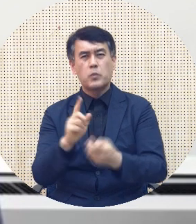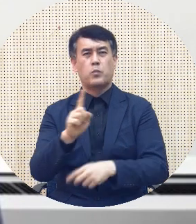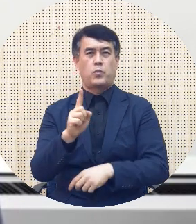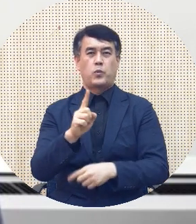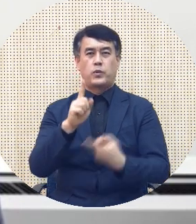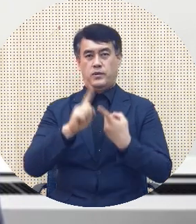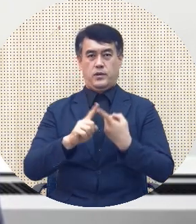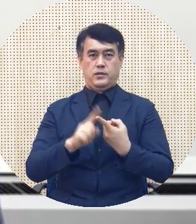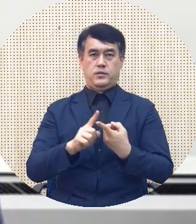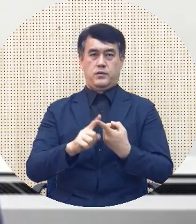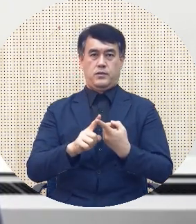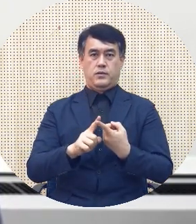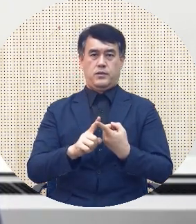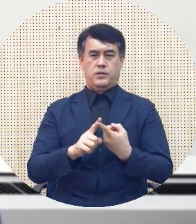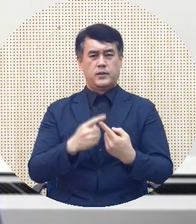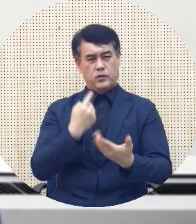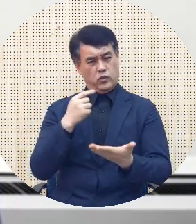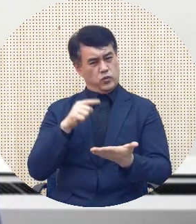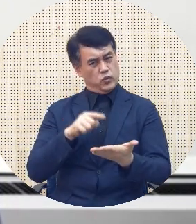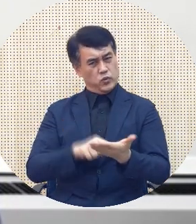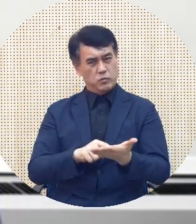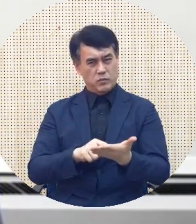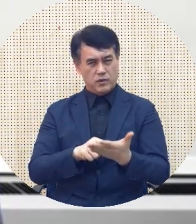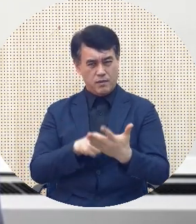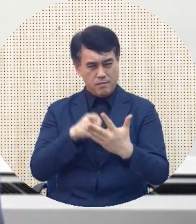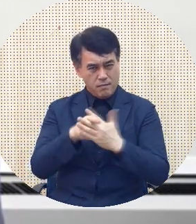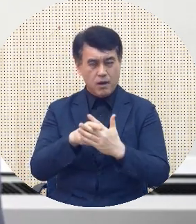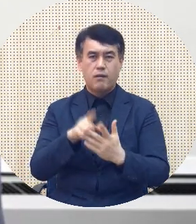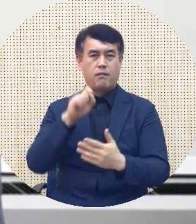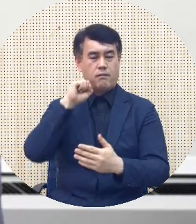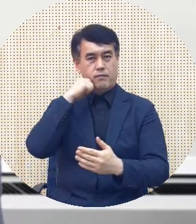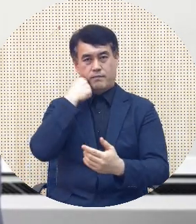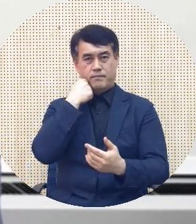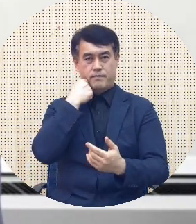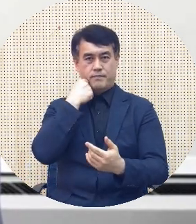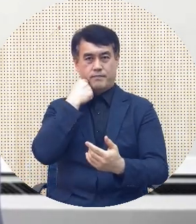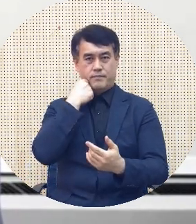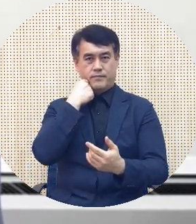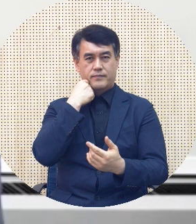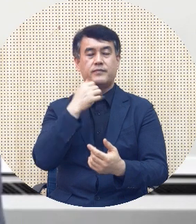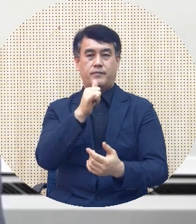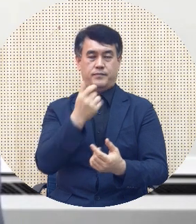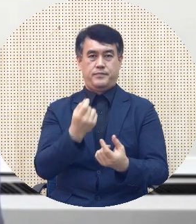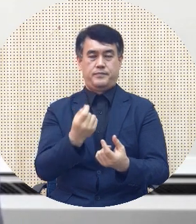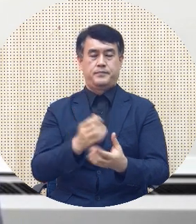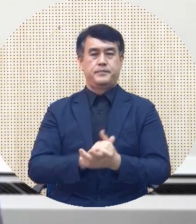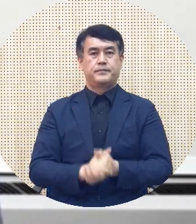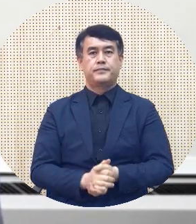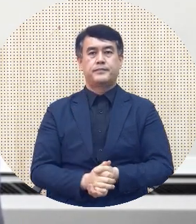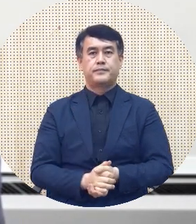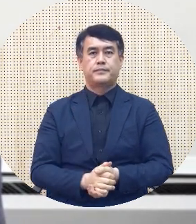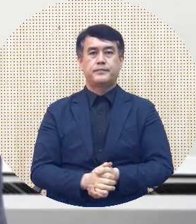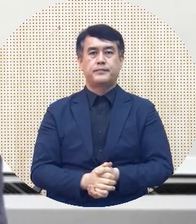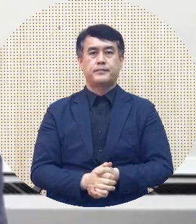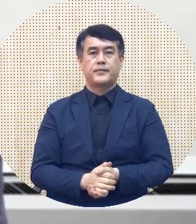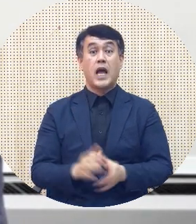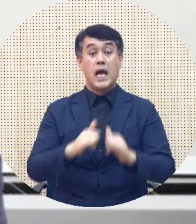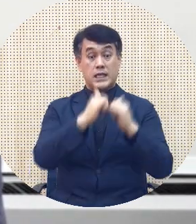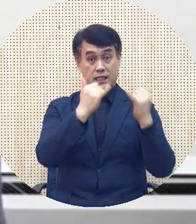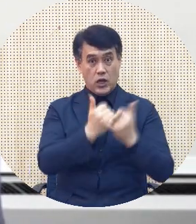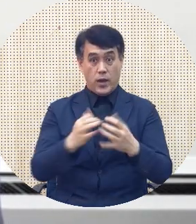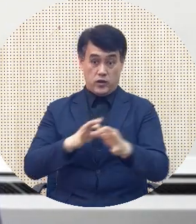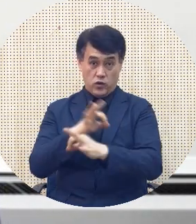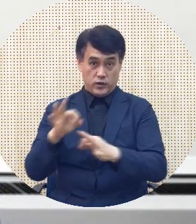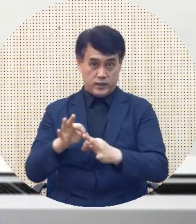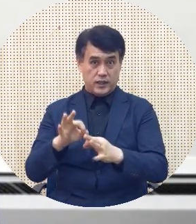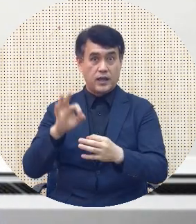되는지에 대해서 막상 쉽게 손이 잡히지 않는 그러한 측면이 있는 것 같습니다. 사회경제적인